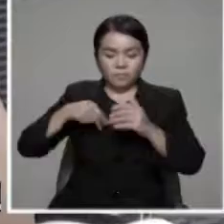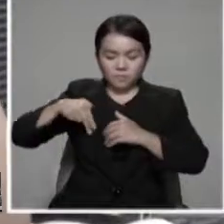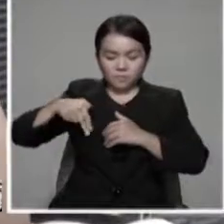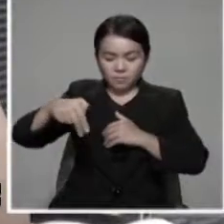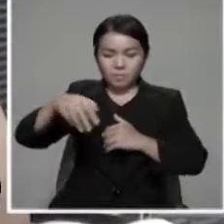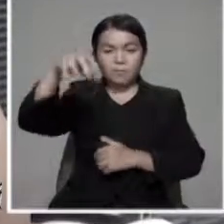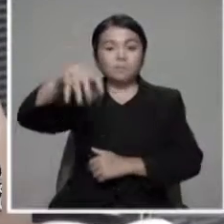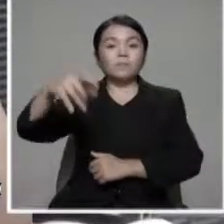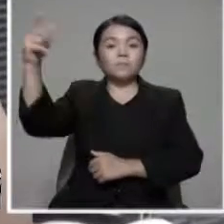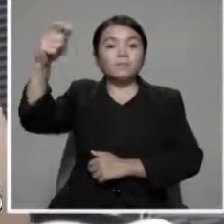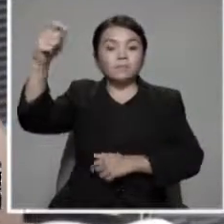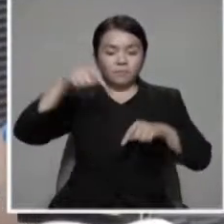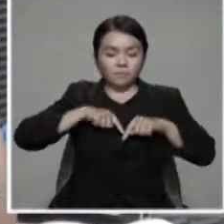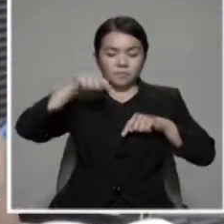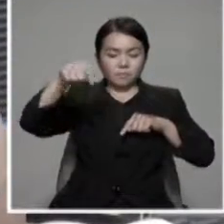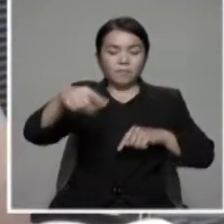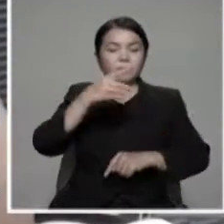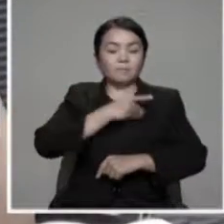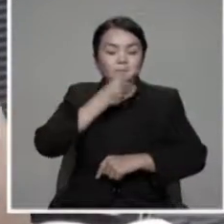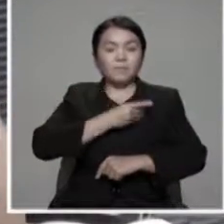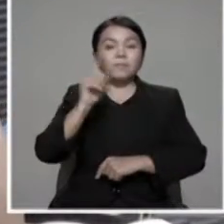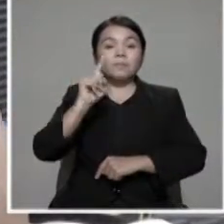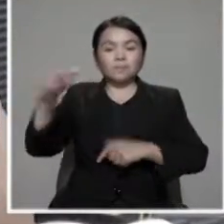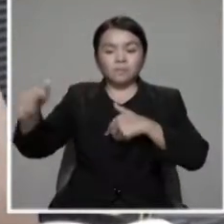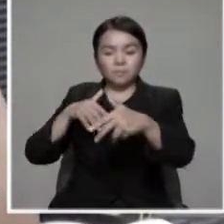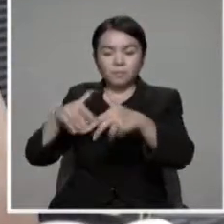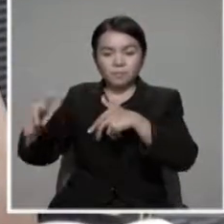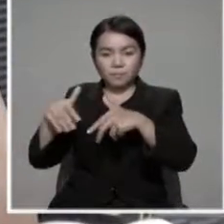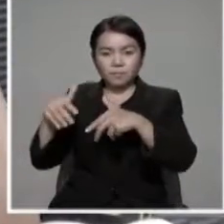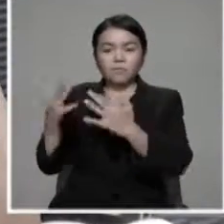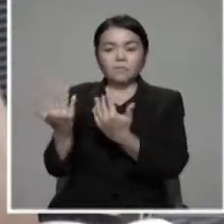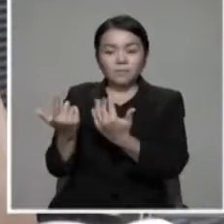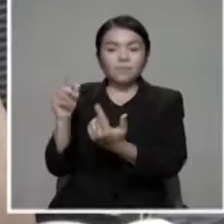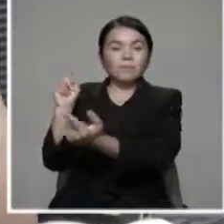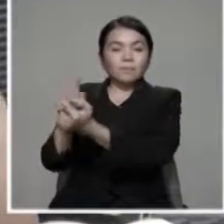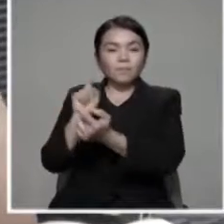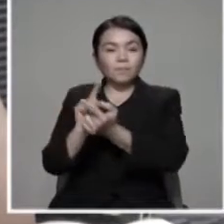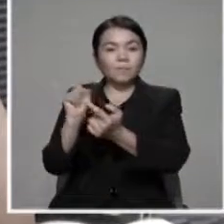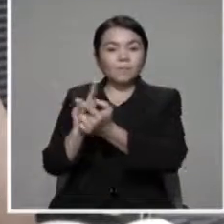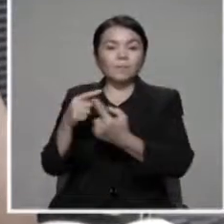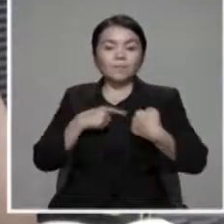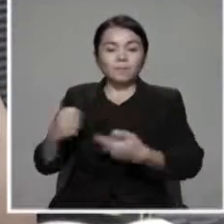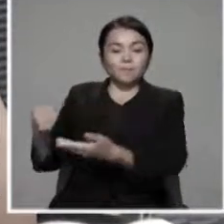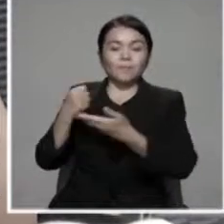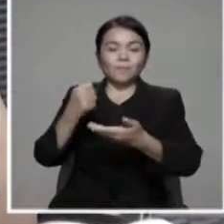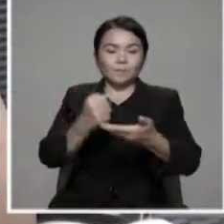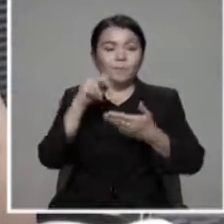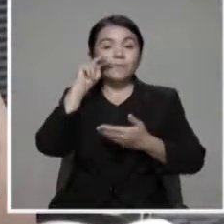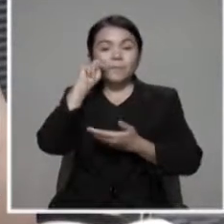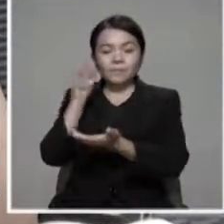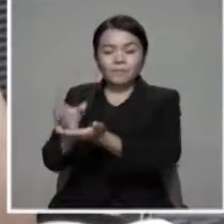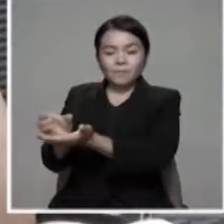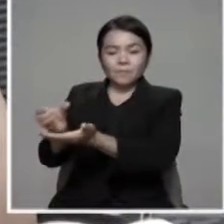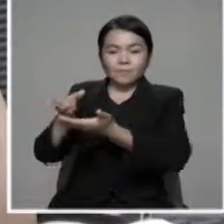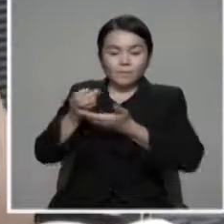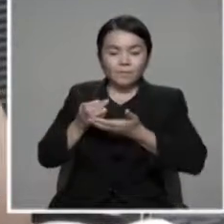ามหลวงนี้ผมก็รู้สึกดีใจอย่างคือมีประชาชนรอให้กำลังใจเราแล้วก็มีการบริจาคน้ำให้เราเพื่